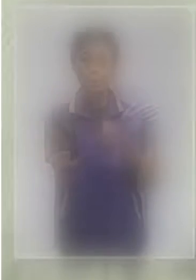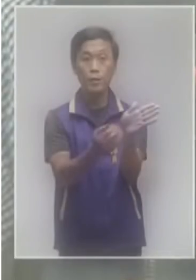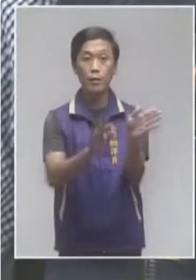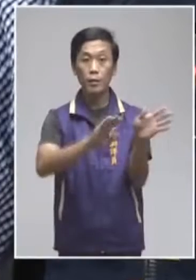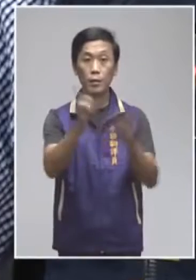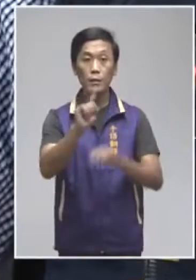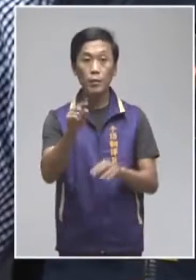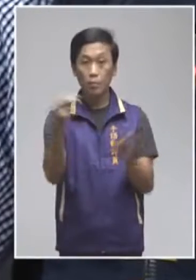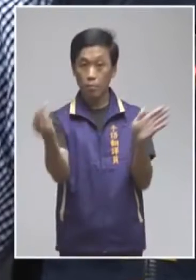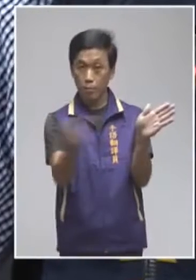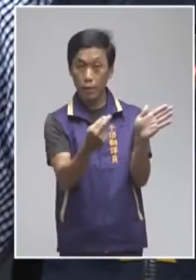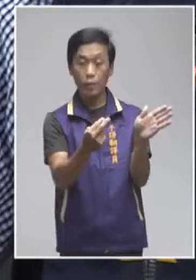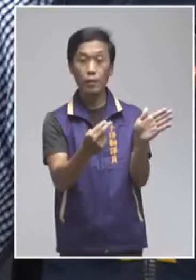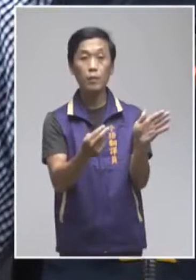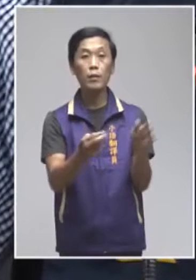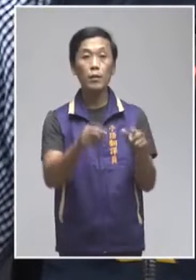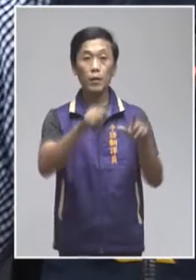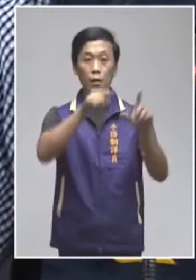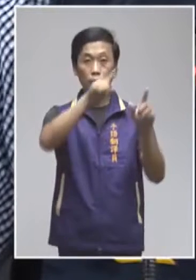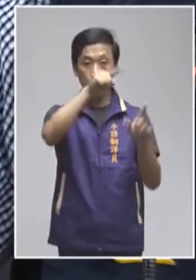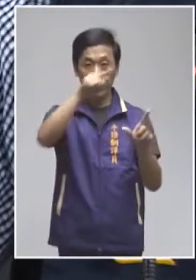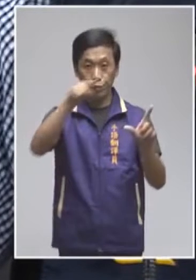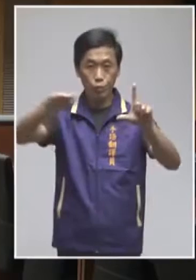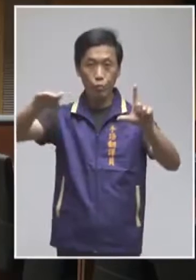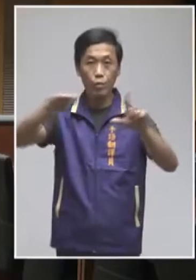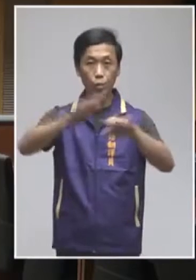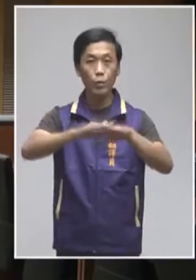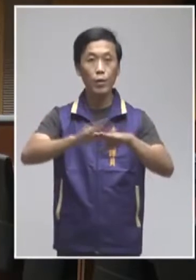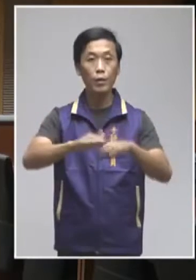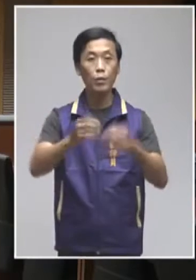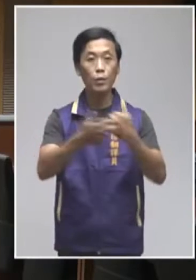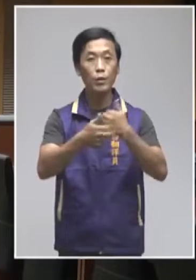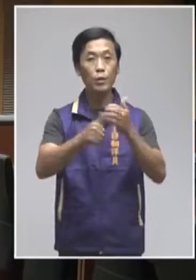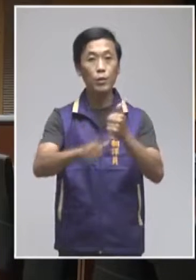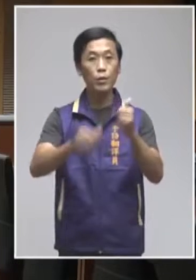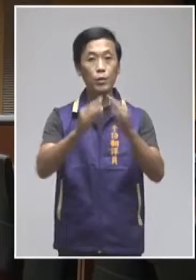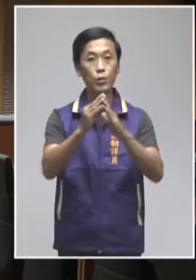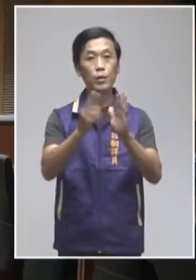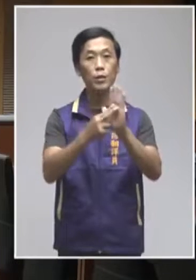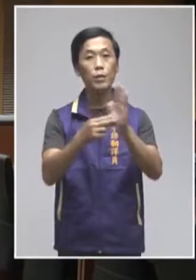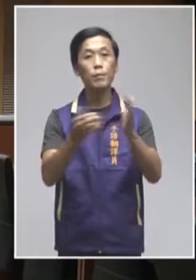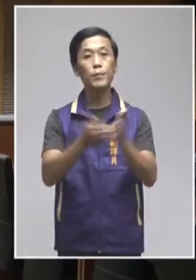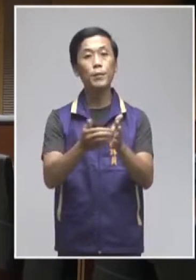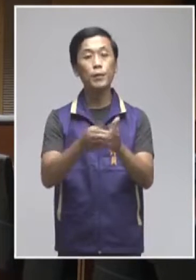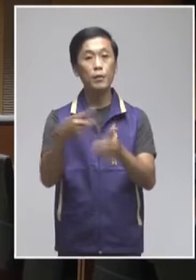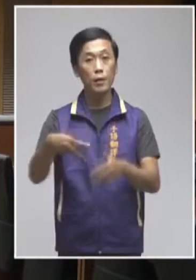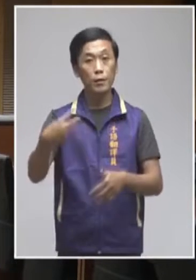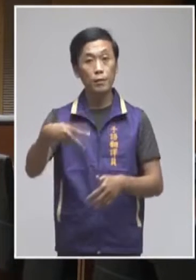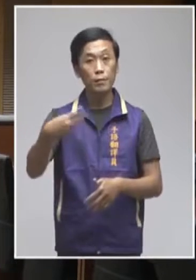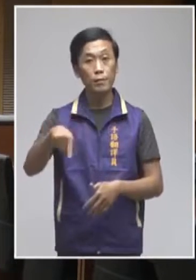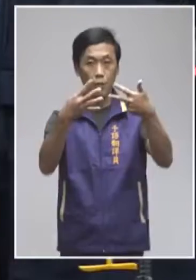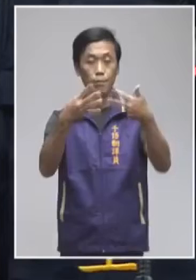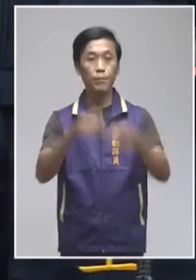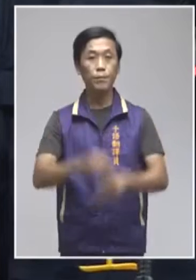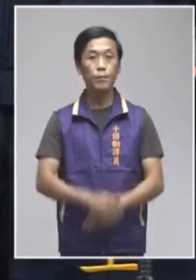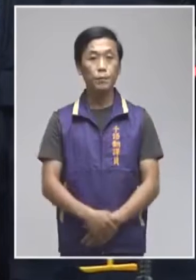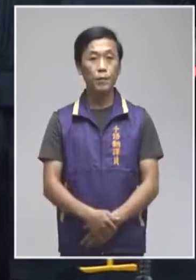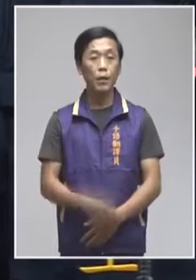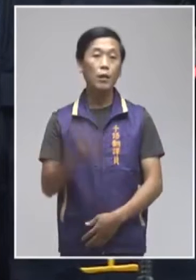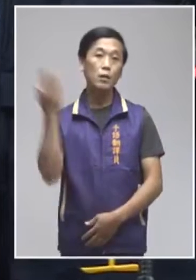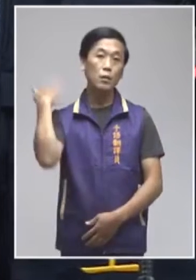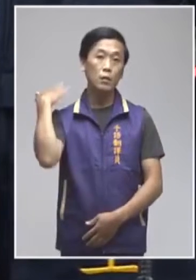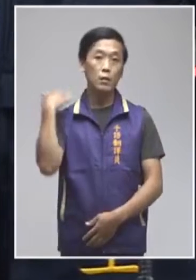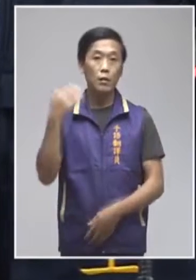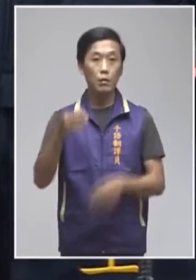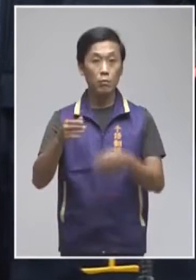是这个月以来一直节节下降，也代表高雄市的疫情从5月起的高原期即将进入了平原期。 过去的